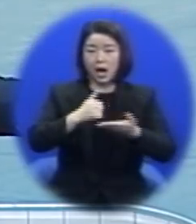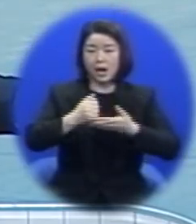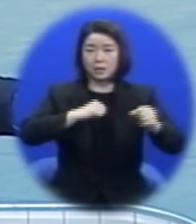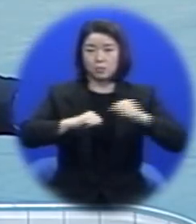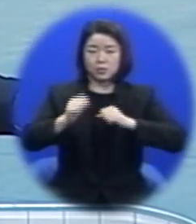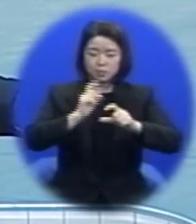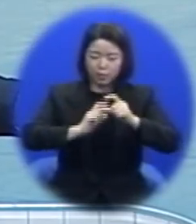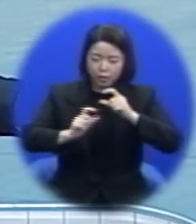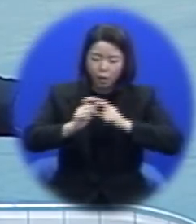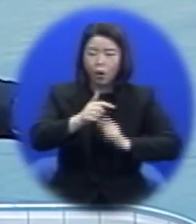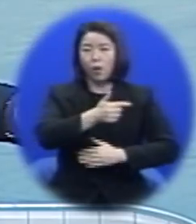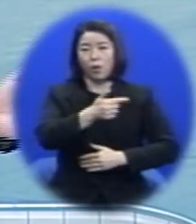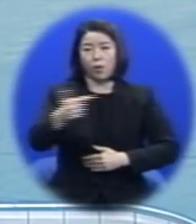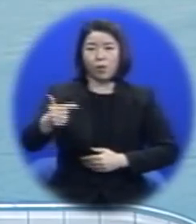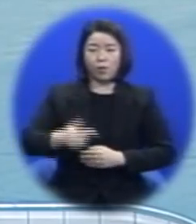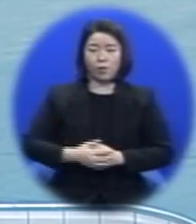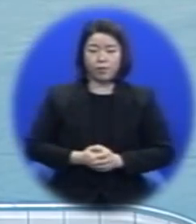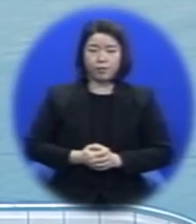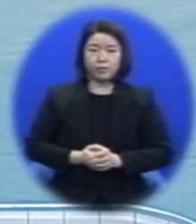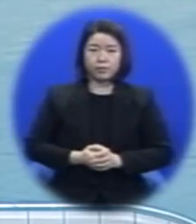훨씬 큽니다.